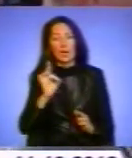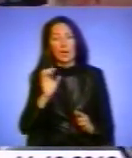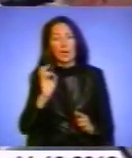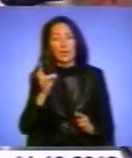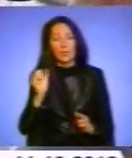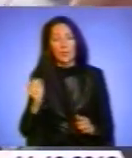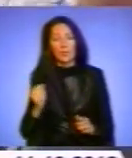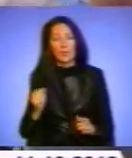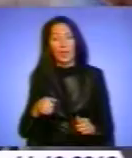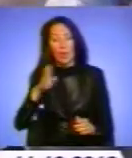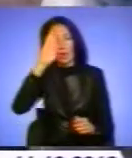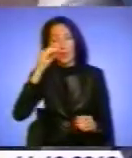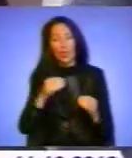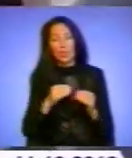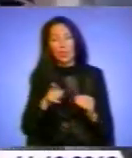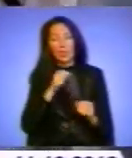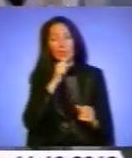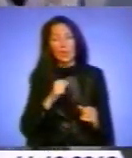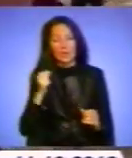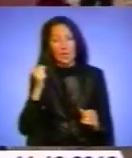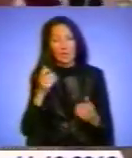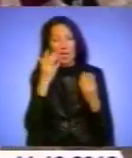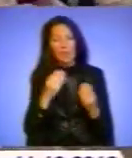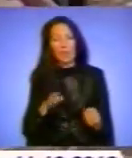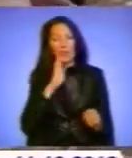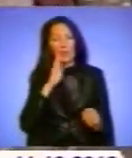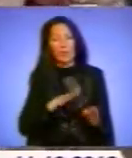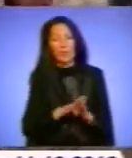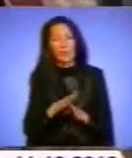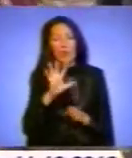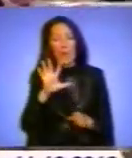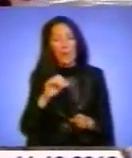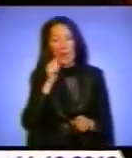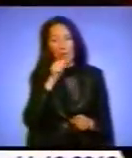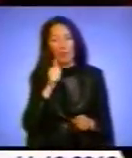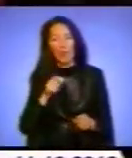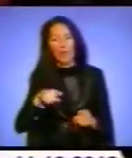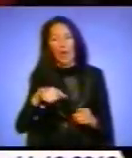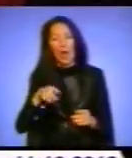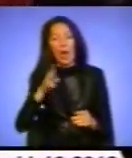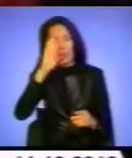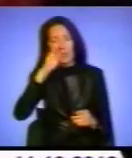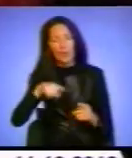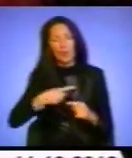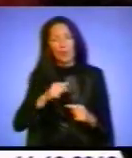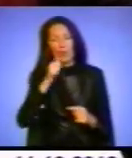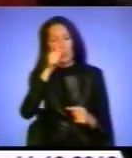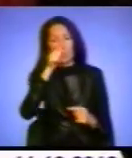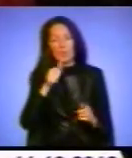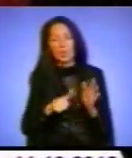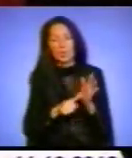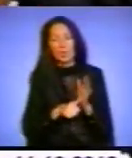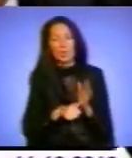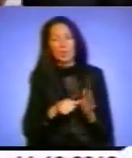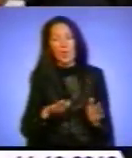Віталіку 10, він найстарший. Днями Мар'яні виповниться 5 років, а Роману наступного місяця 6. Найменші не пам'ятають свою